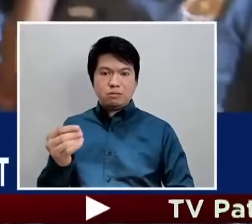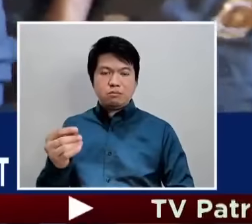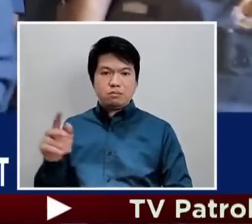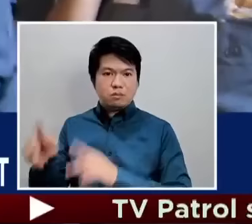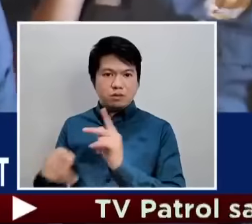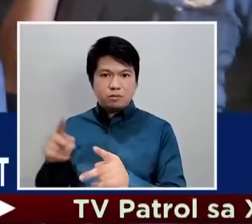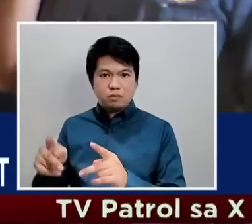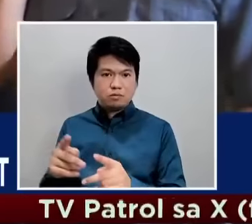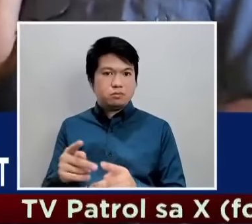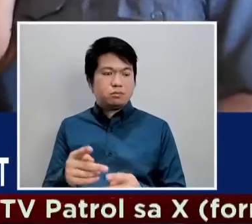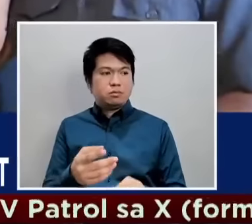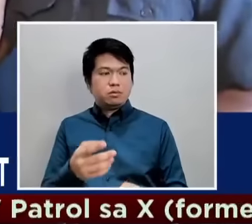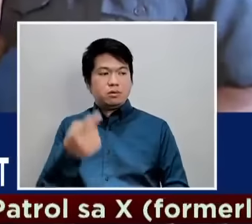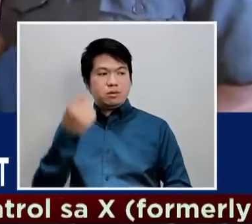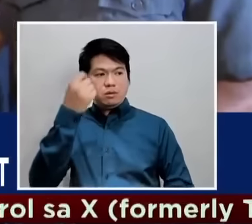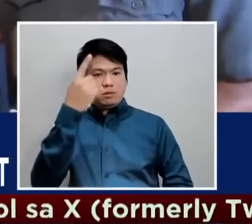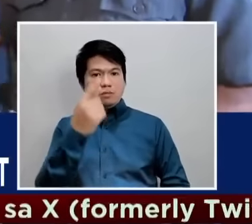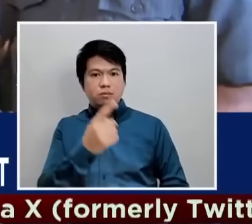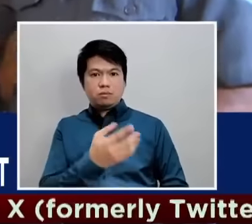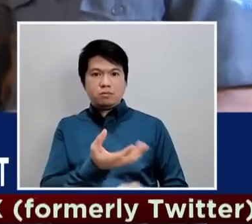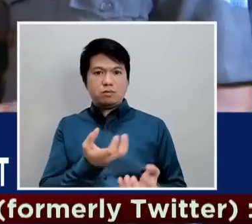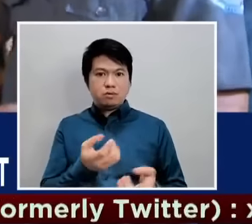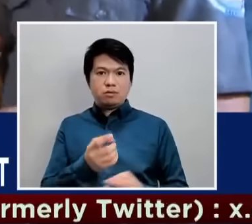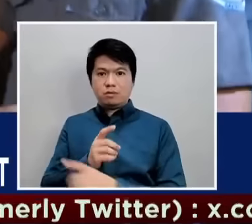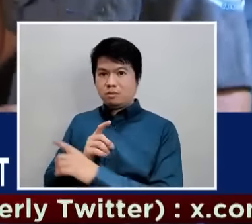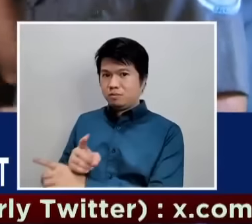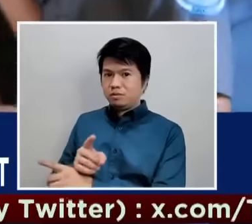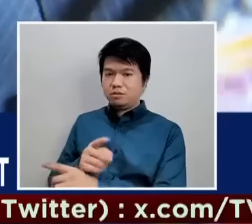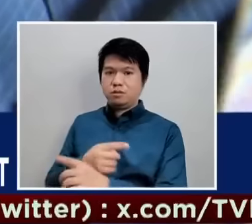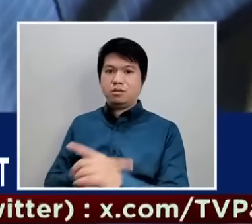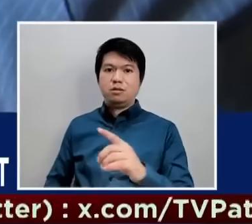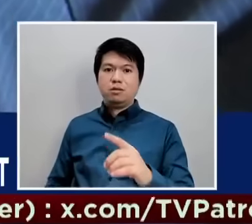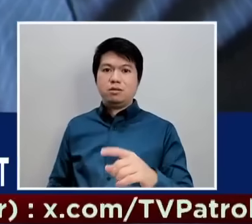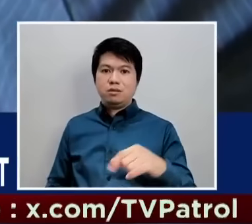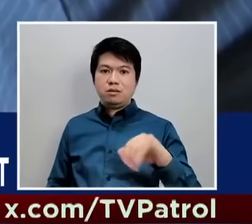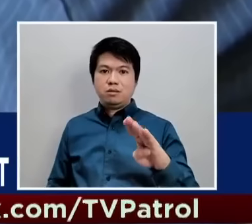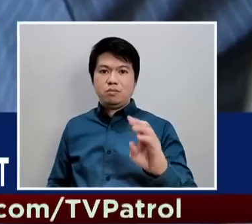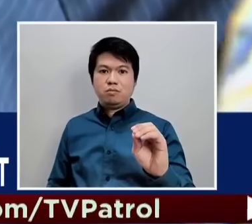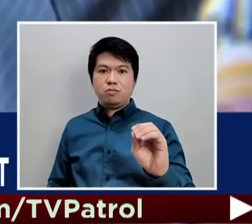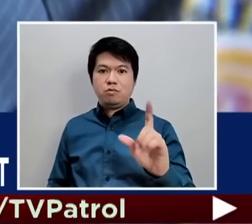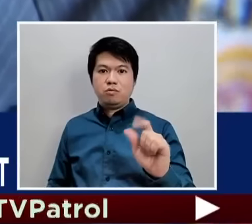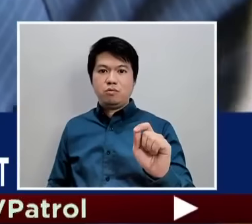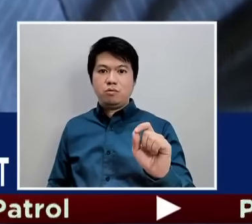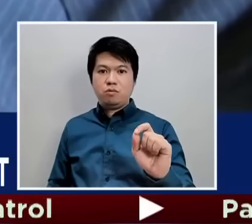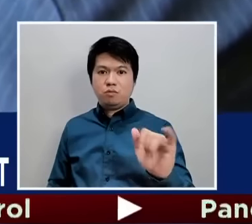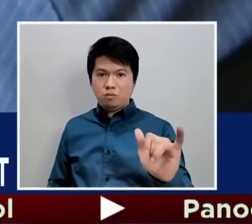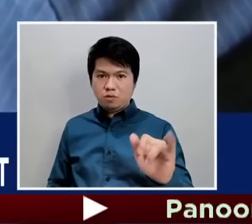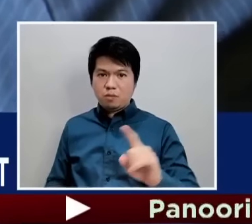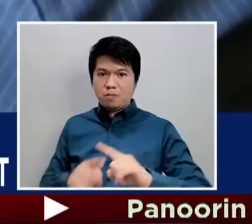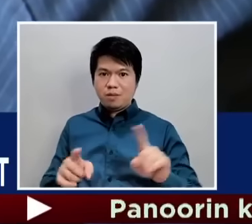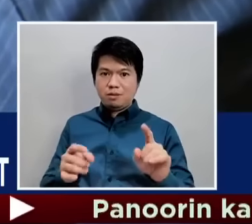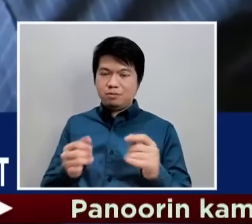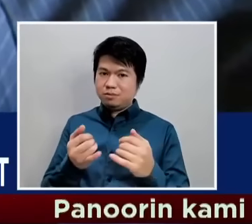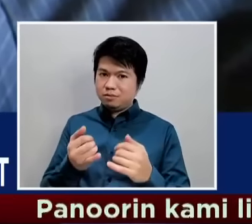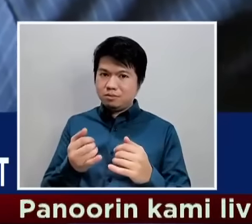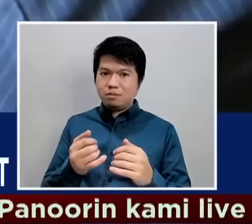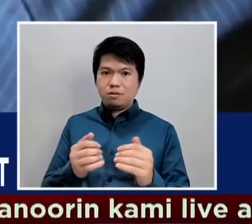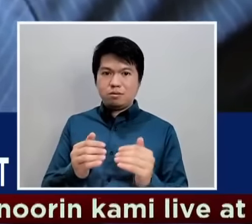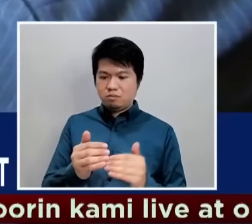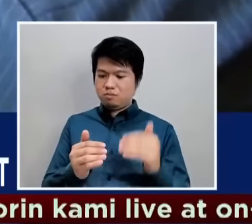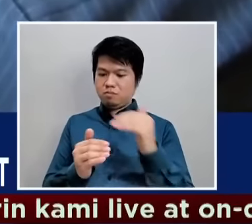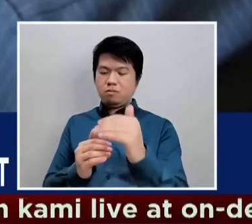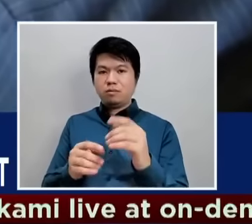lang depensahan ng mga KOJC members si Kibuloy. Pero lumabis umano sila ng idamay nila pati ang mga